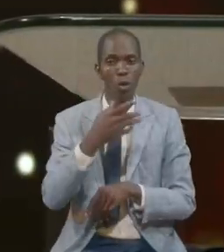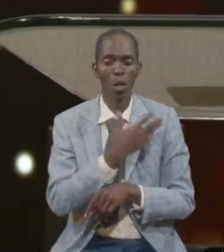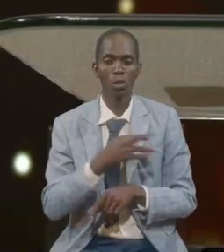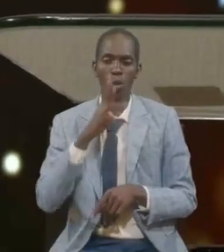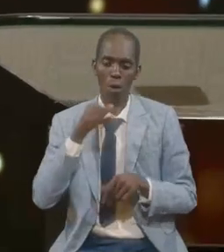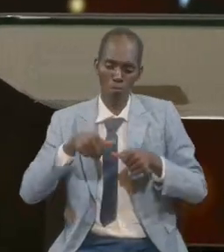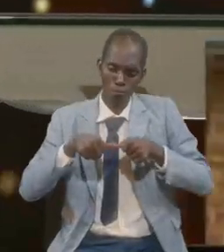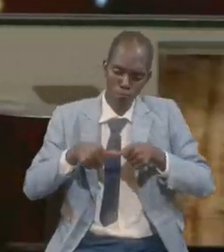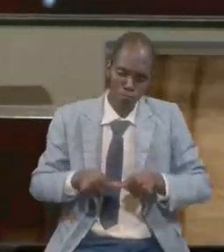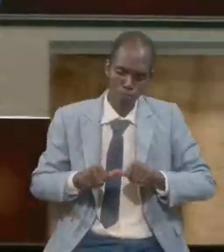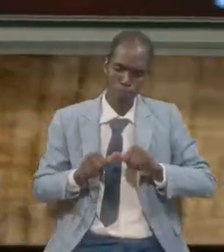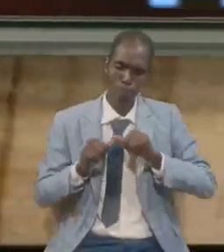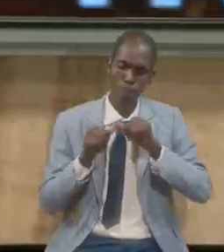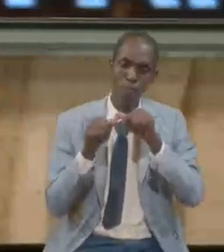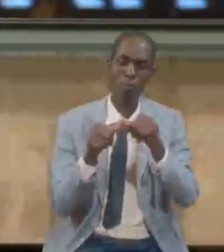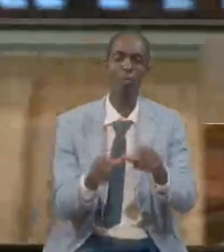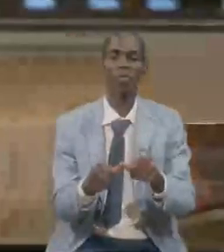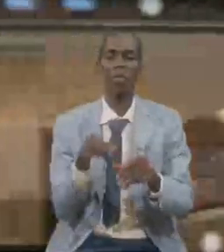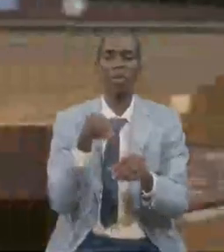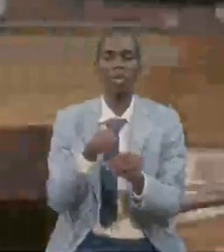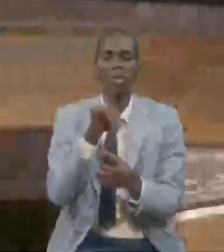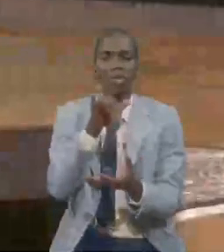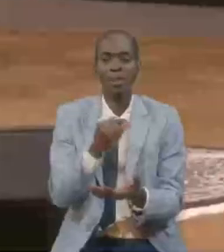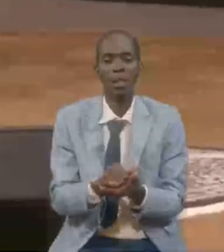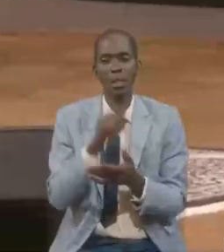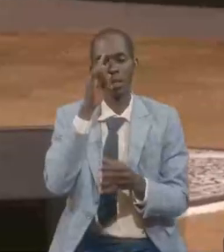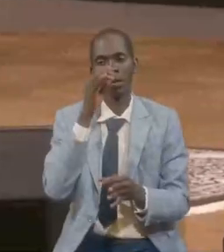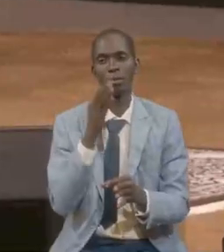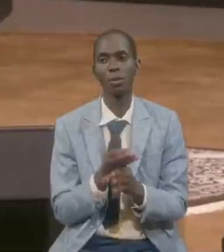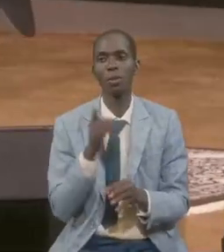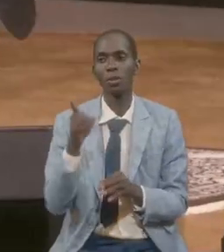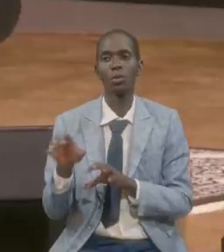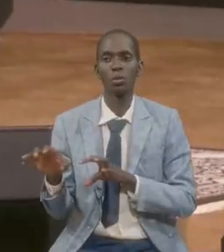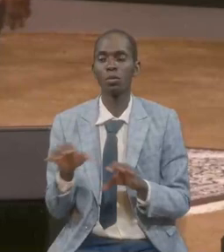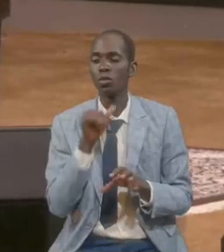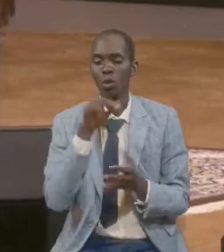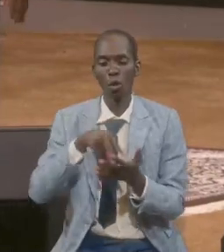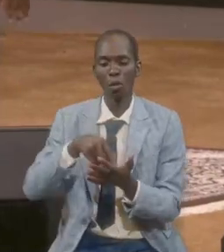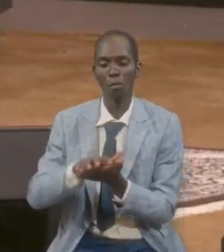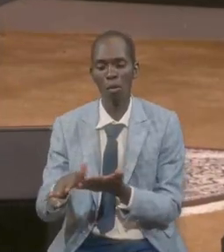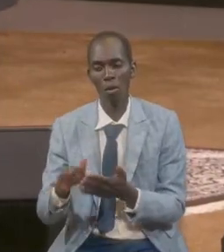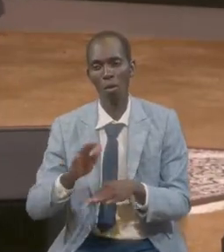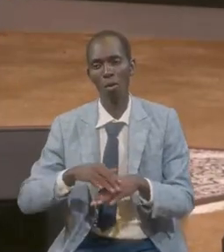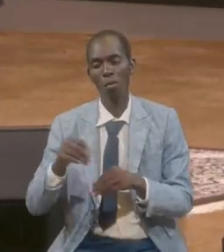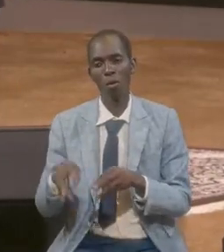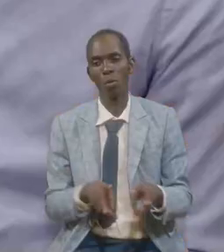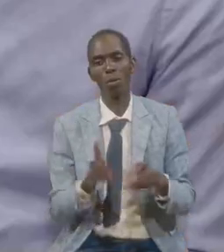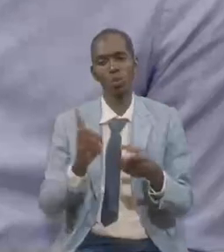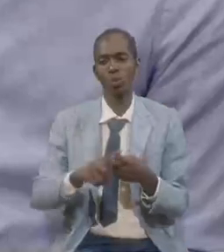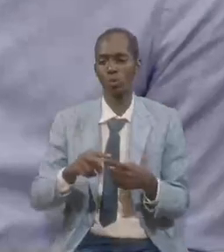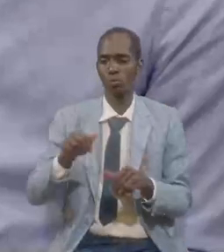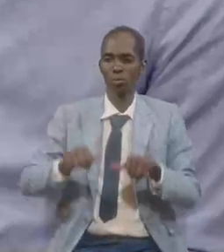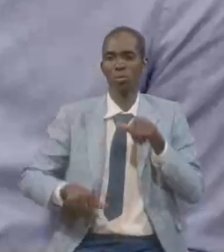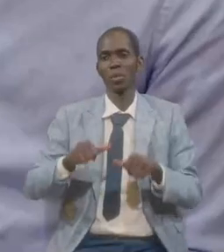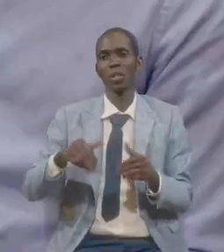demeurez constamment, continuellement dans cette foi et vous n'êtes pas glissé, vous